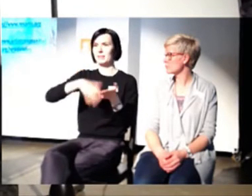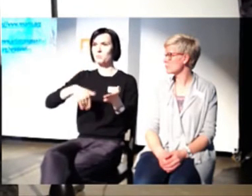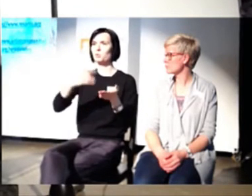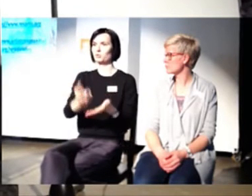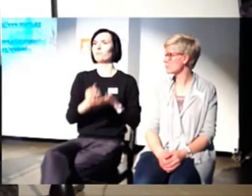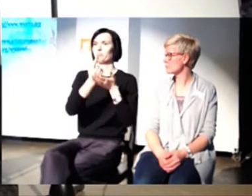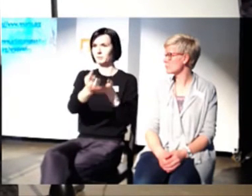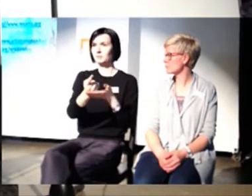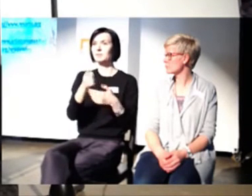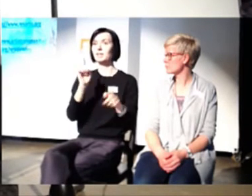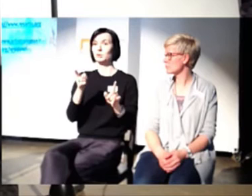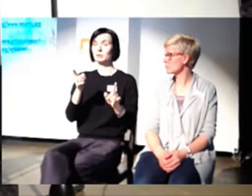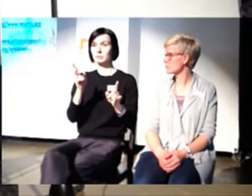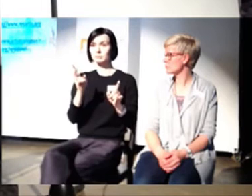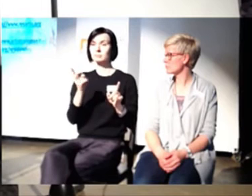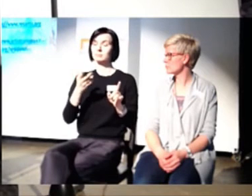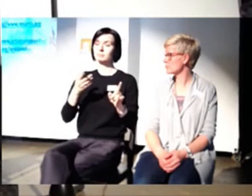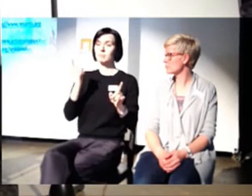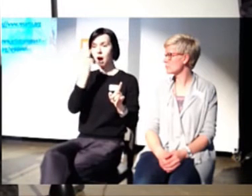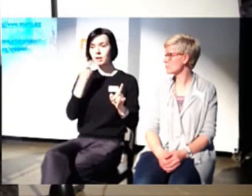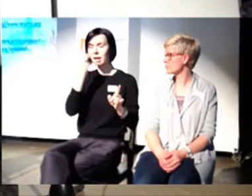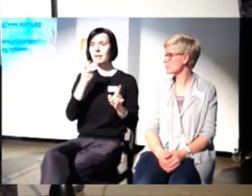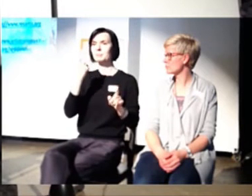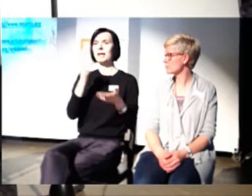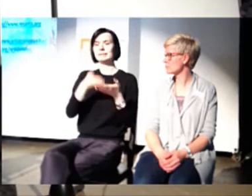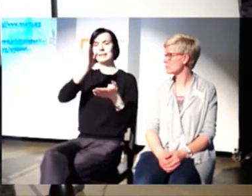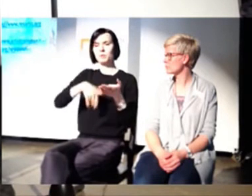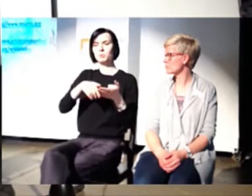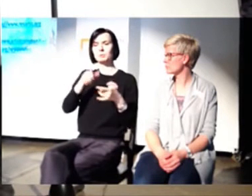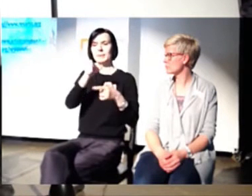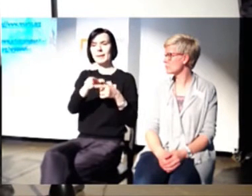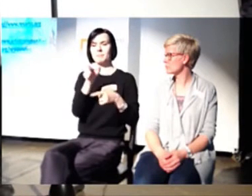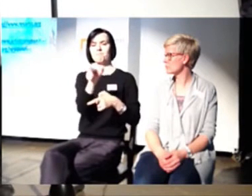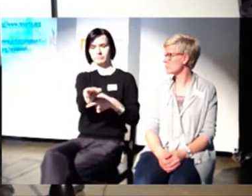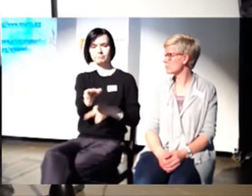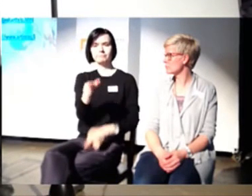esteettömyystermillä, niin se onnistuu heidän tietokantansa kautta.